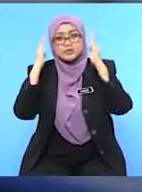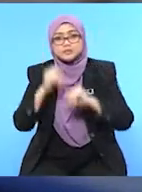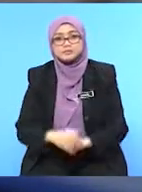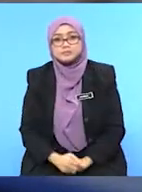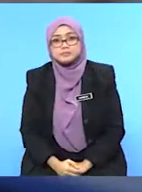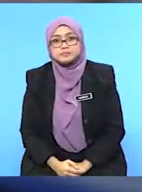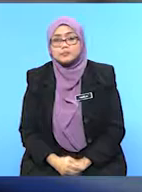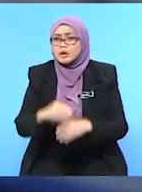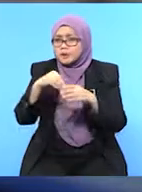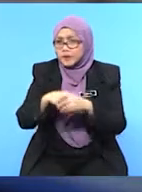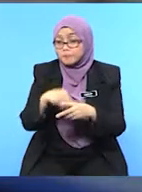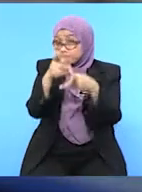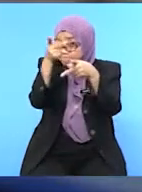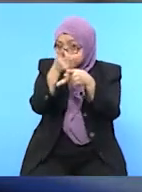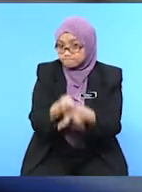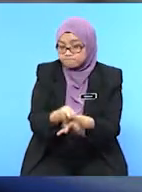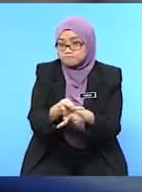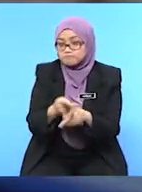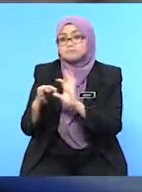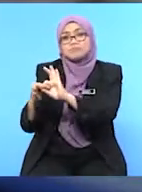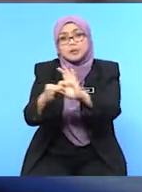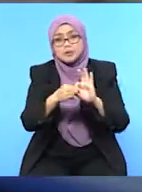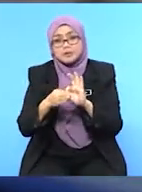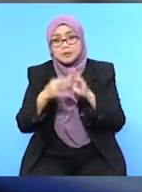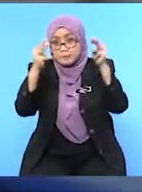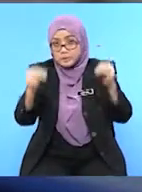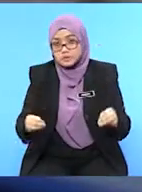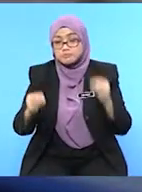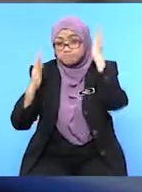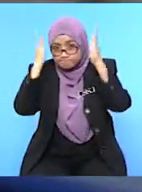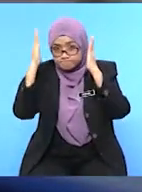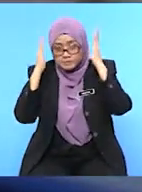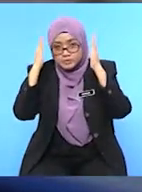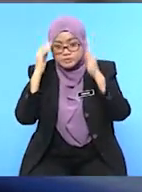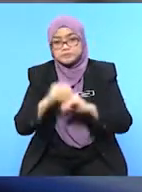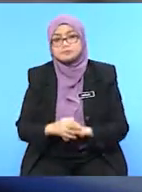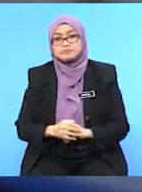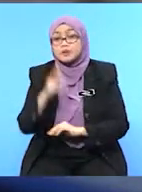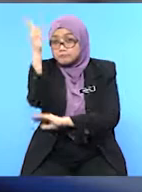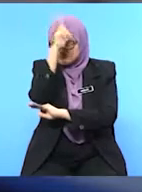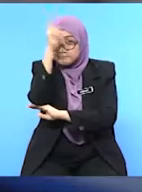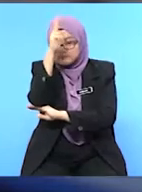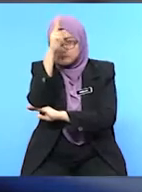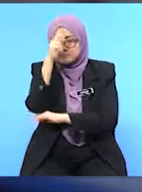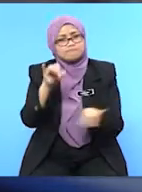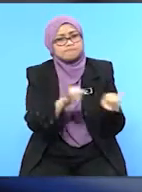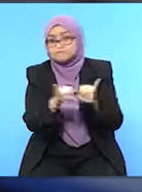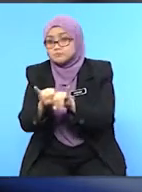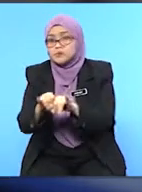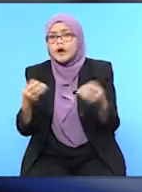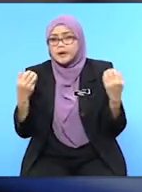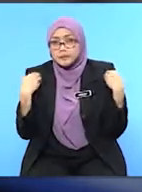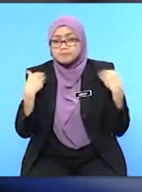ya dalam mengukuhkan pepaduan dalam kalangan masyarakat Indonesia pihak kerajaan juga berusaha dalam